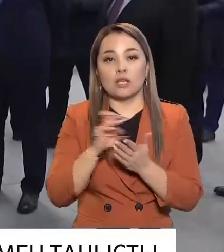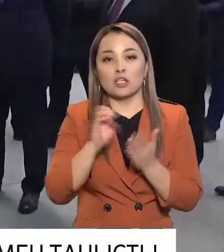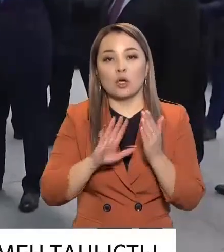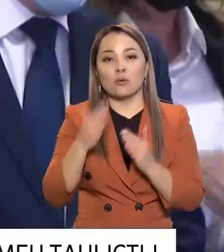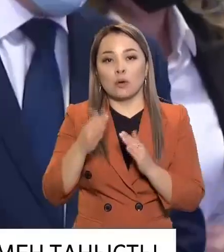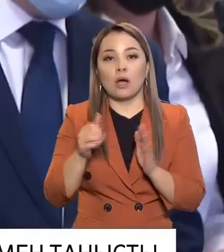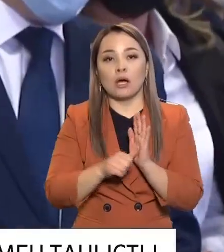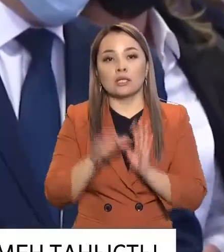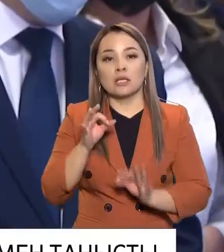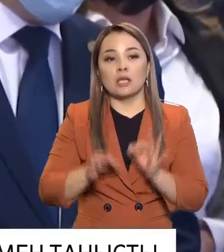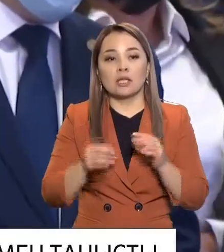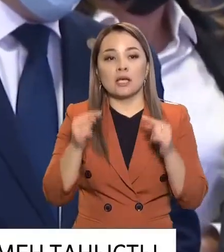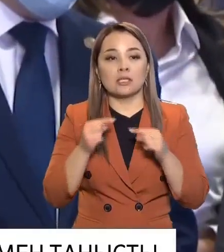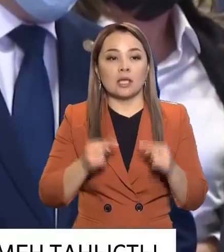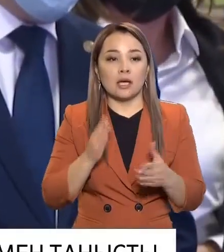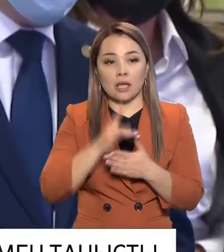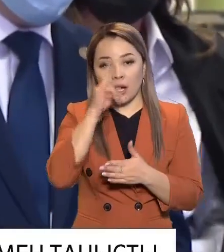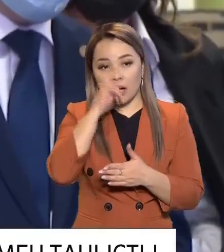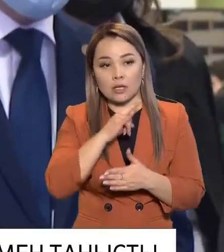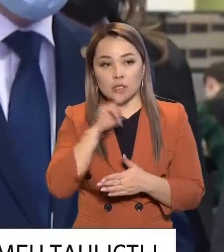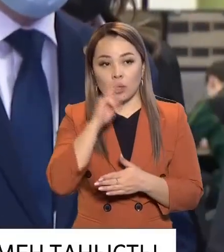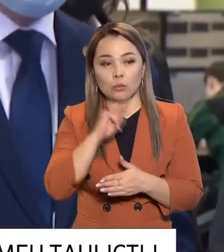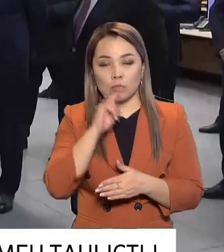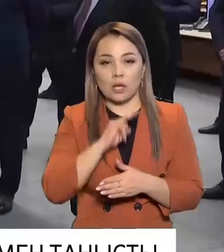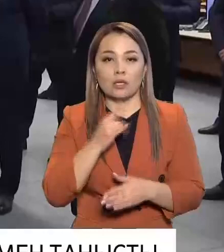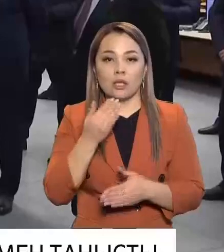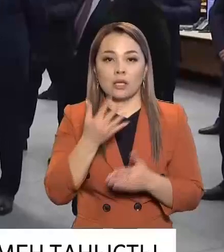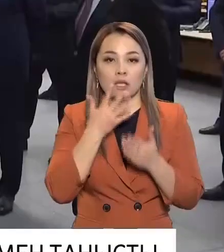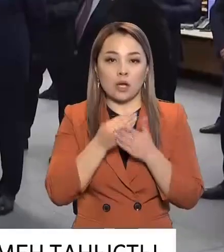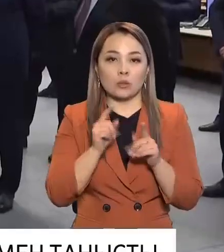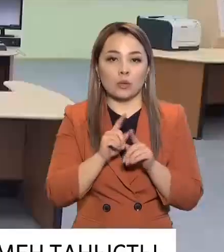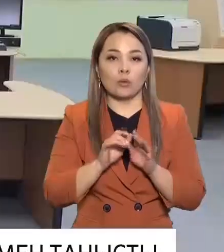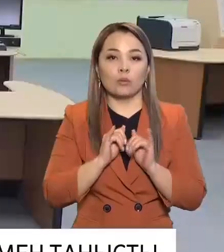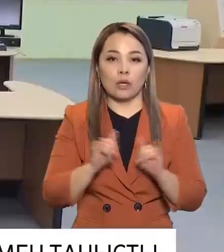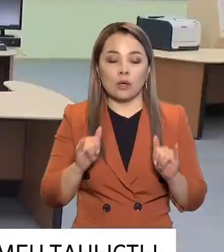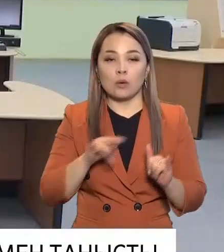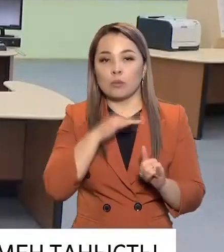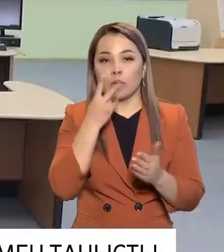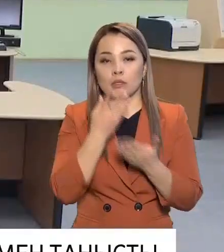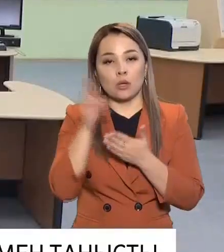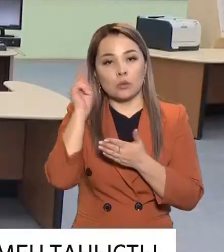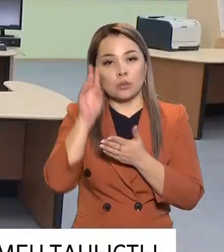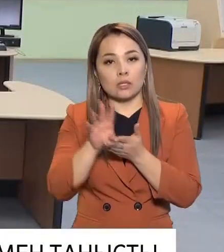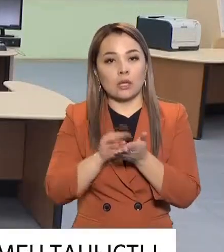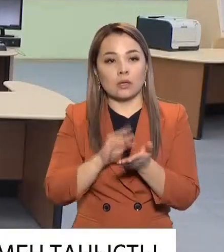6 стандартына сай. Қазақстан мұнай зауыттарының төрті балар дүниесі аз емес.